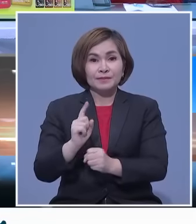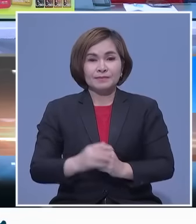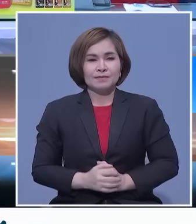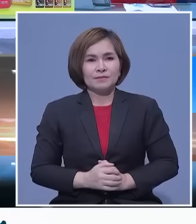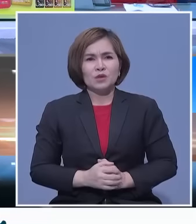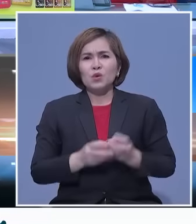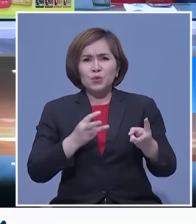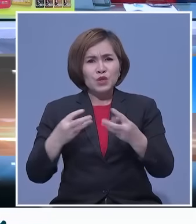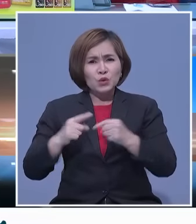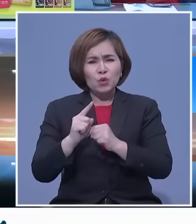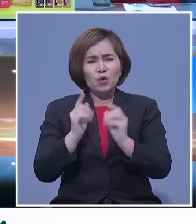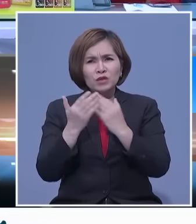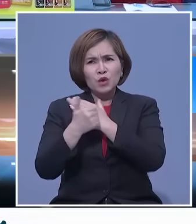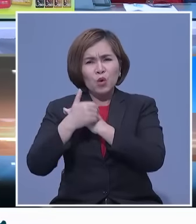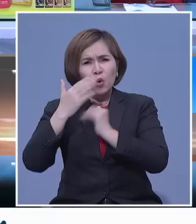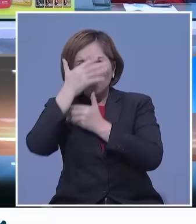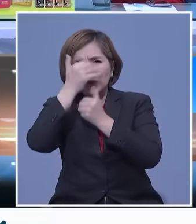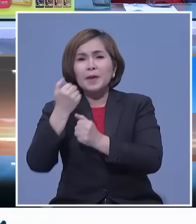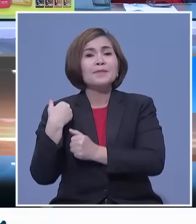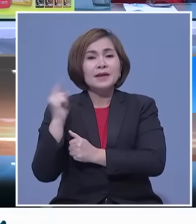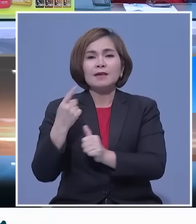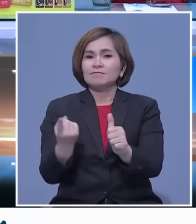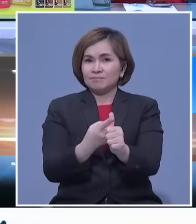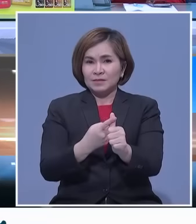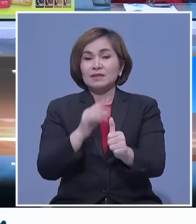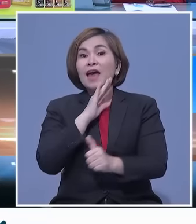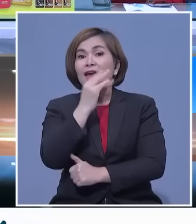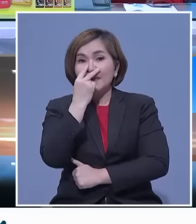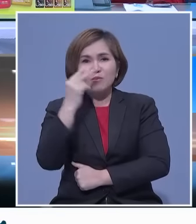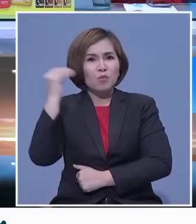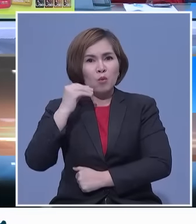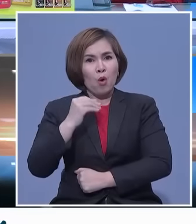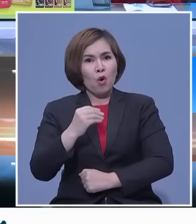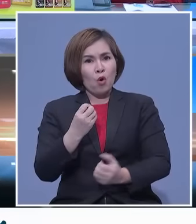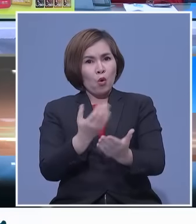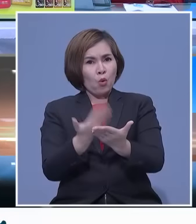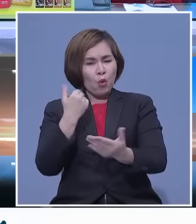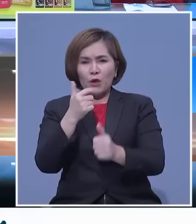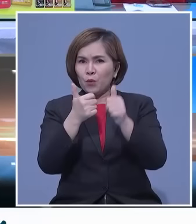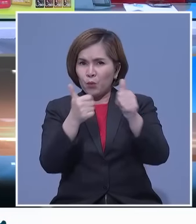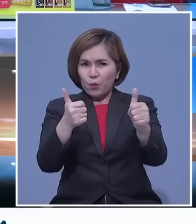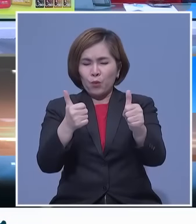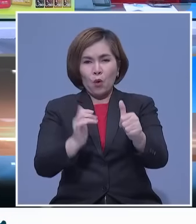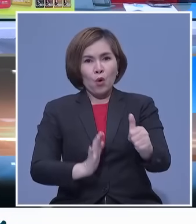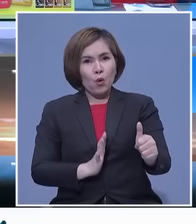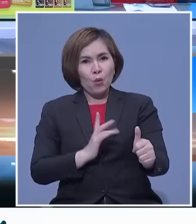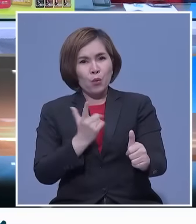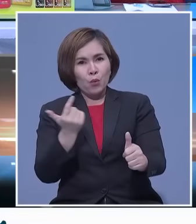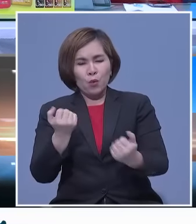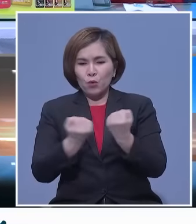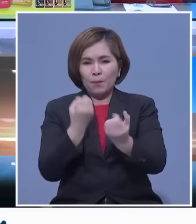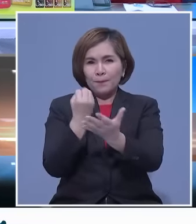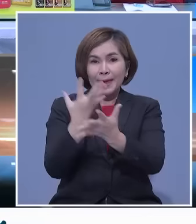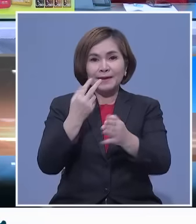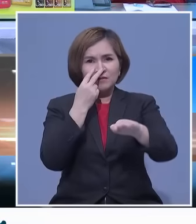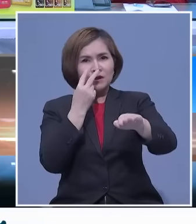คะว่าเใช้อะไรในการจูงใจกันบ้าง 1เลยคือทุกครั้งที่เราเห็นความหรูหราฟู่ฟ้าความรวยความที่มีรถรคาร